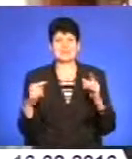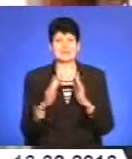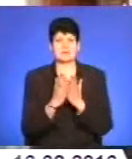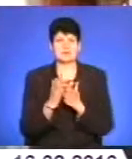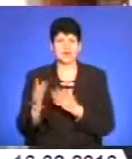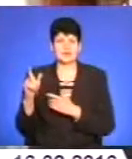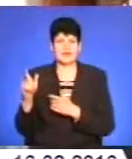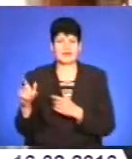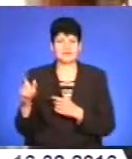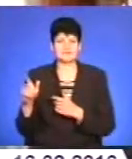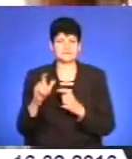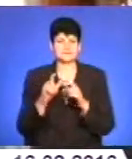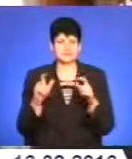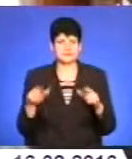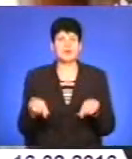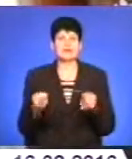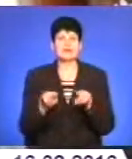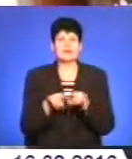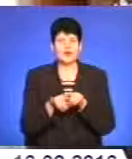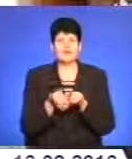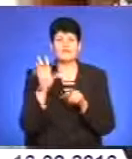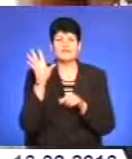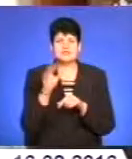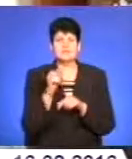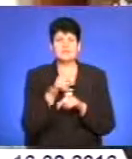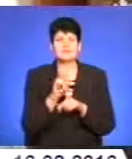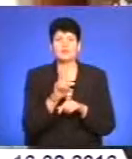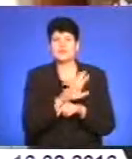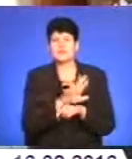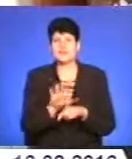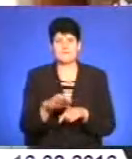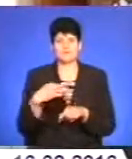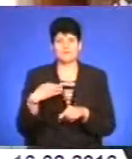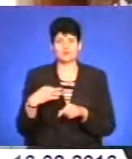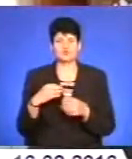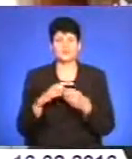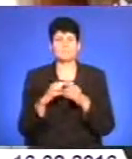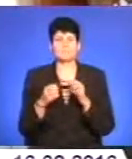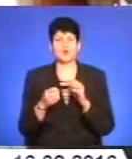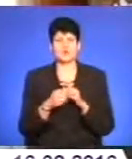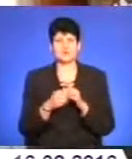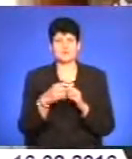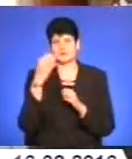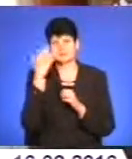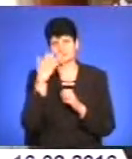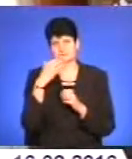бібліотек, а також всім тим, кому небайдужі проблеми незрячих дітей.